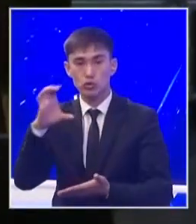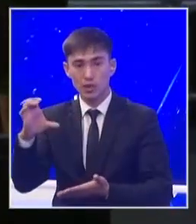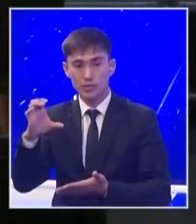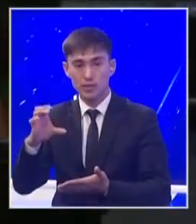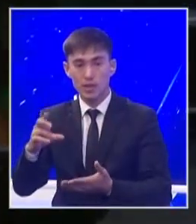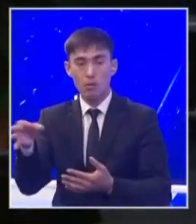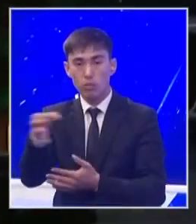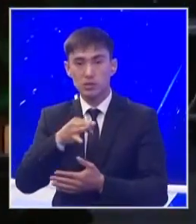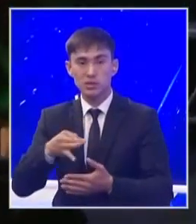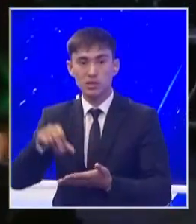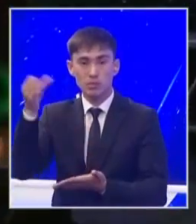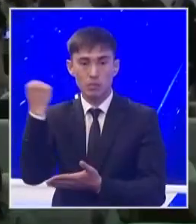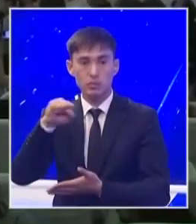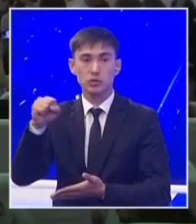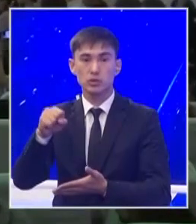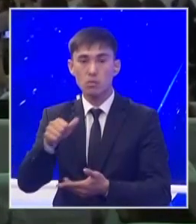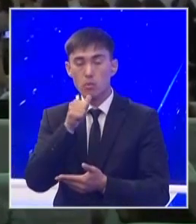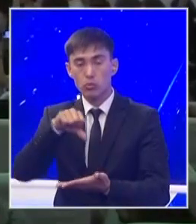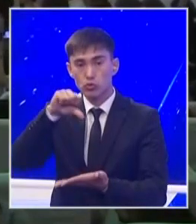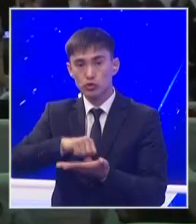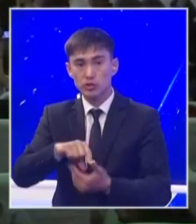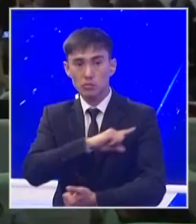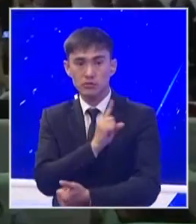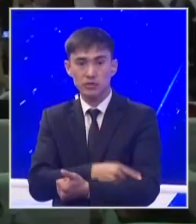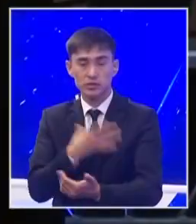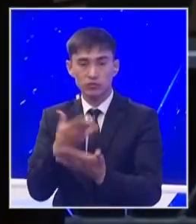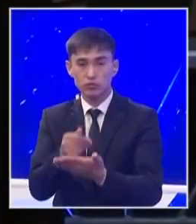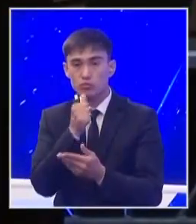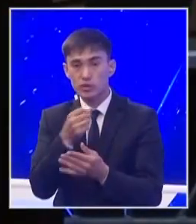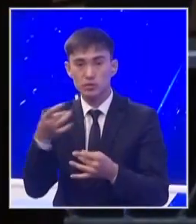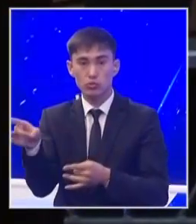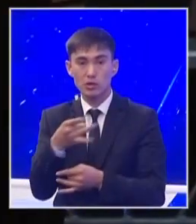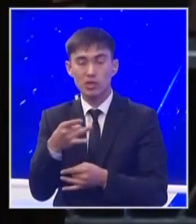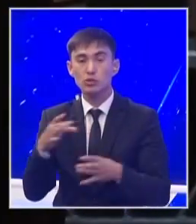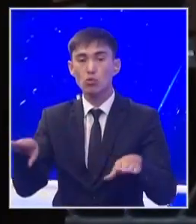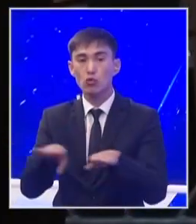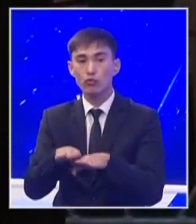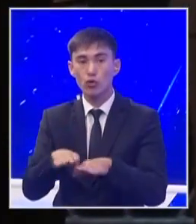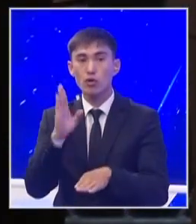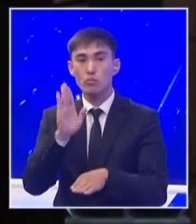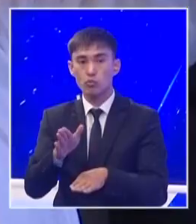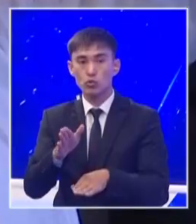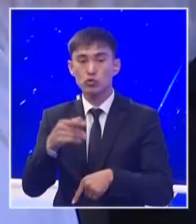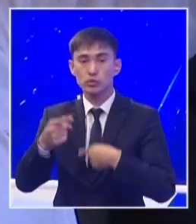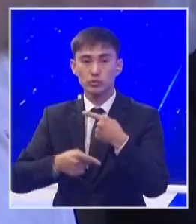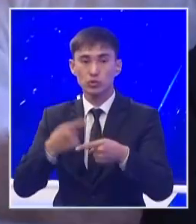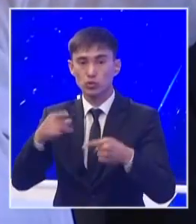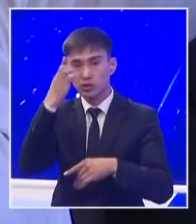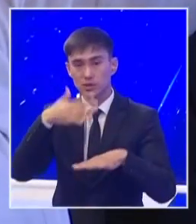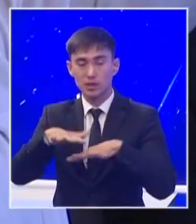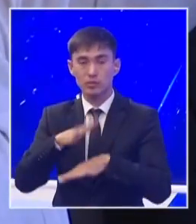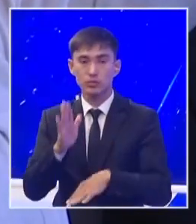лауреаты и призеры смогут попытать свое счастье и показать свои сильные стороны не только на республиканском уровне, но и перед представителями других